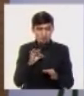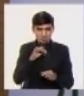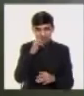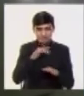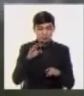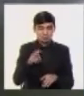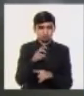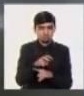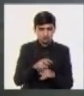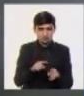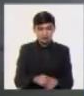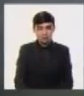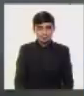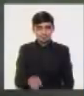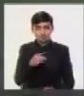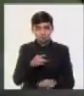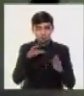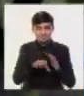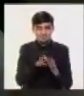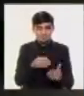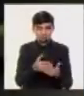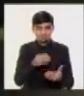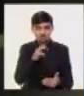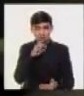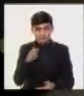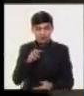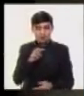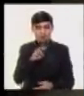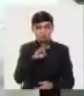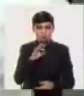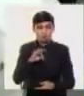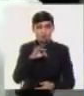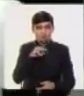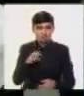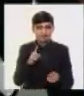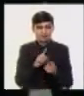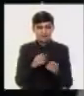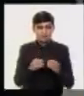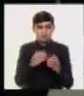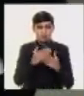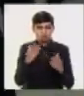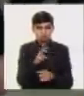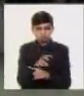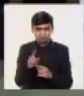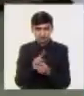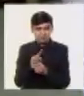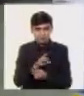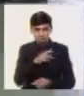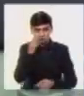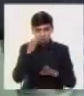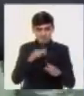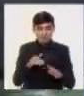стране. Республиканский предвыборный штаб партии «Нур-Отан» провел десятки встреч в Шымкенте. Помимо повышения